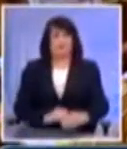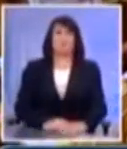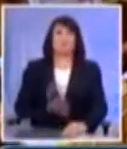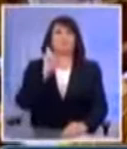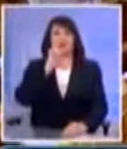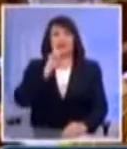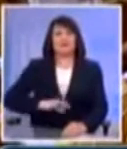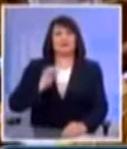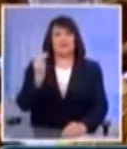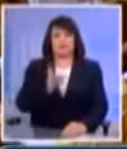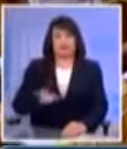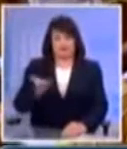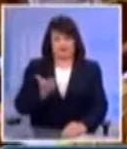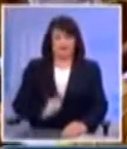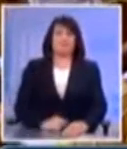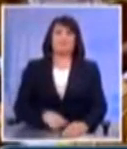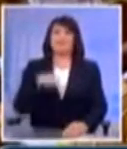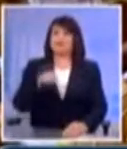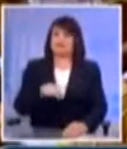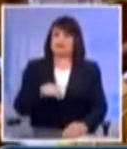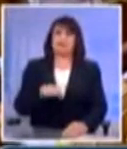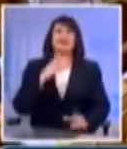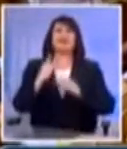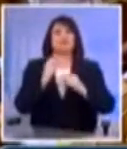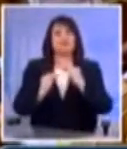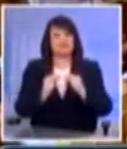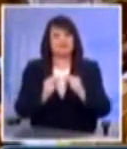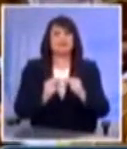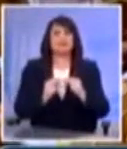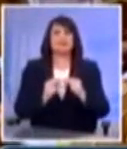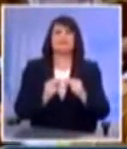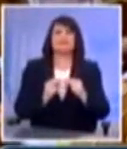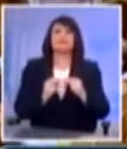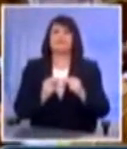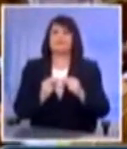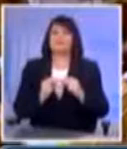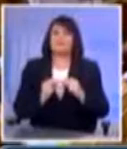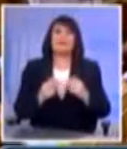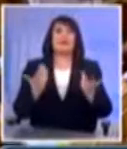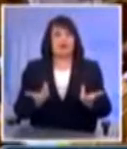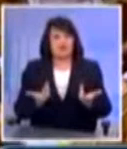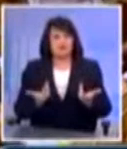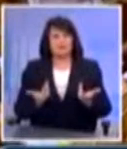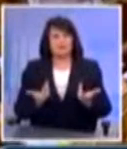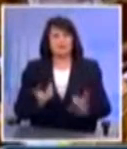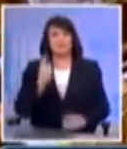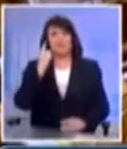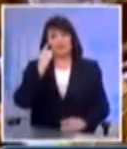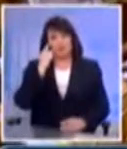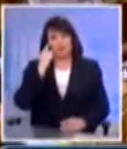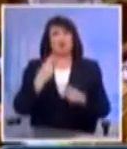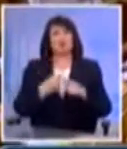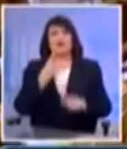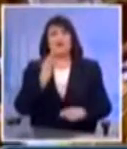Κυρίες και κύριοι βουλευτές, η σημερινή συζήτηση μου δίνει μια πολύ